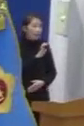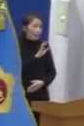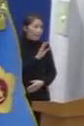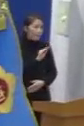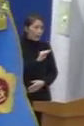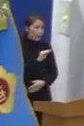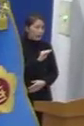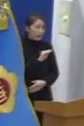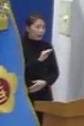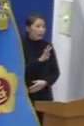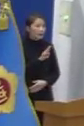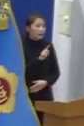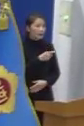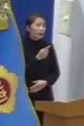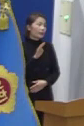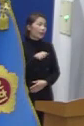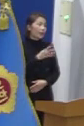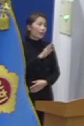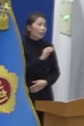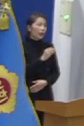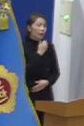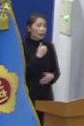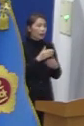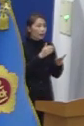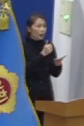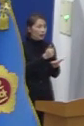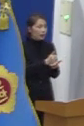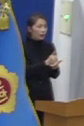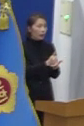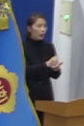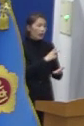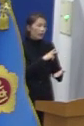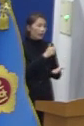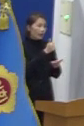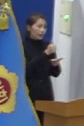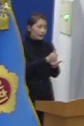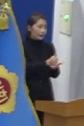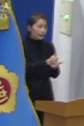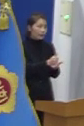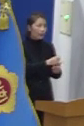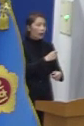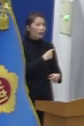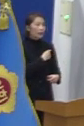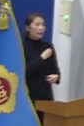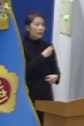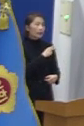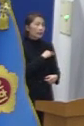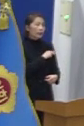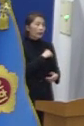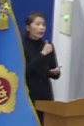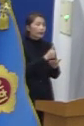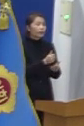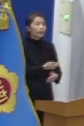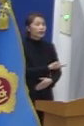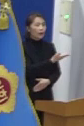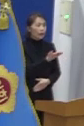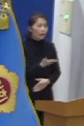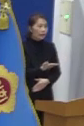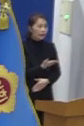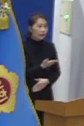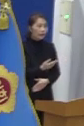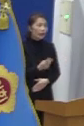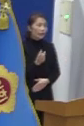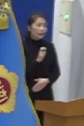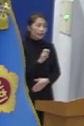전사장님은 경기도민 여러분, 염정현 의장님과 의원님 여러분, 2024년